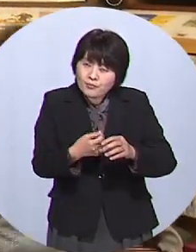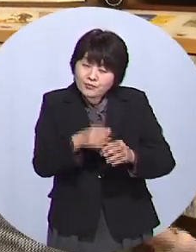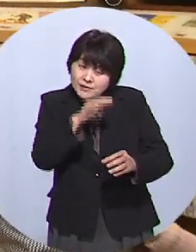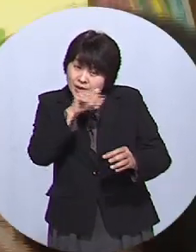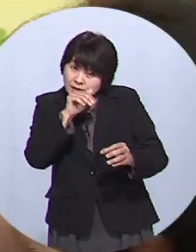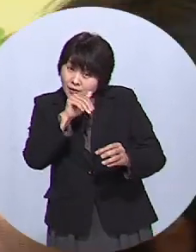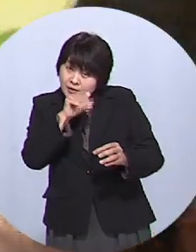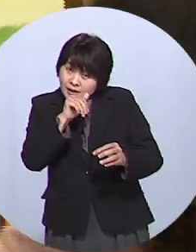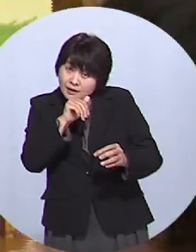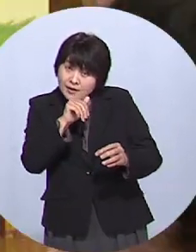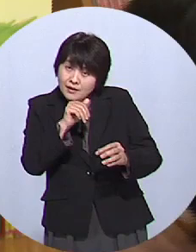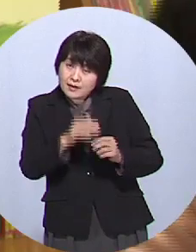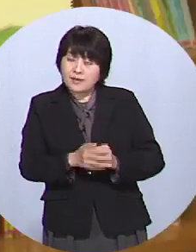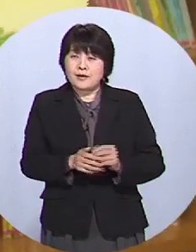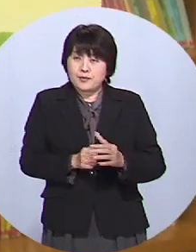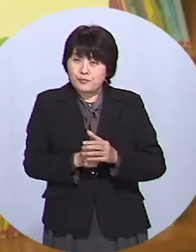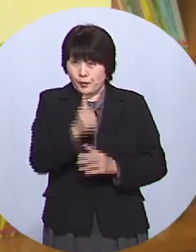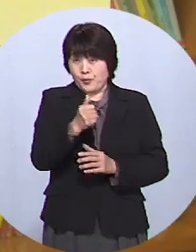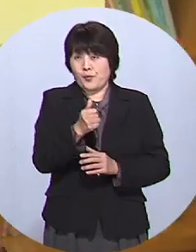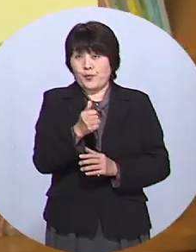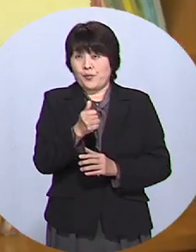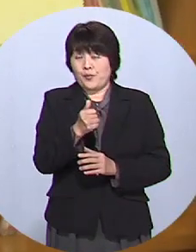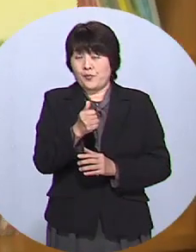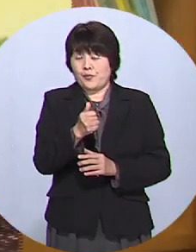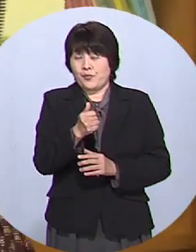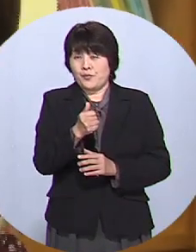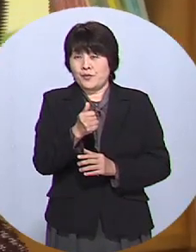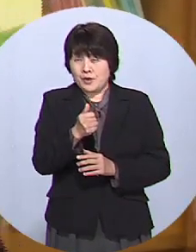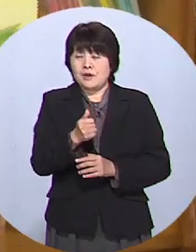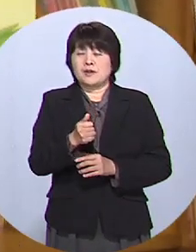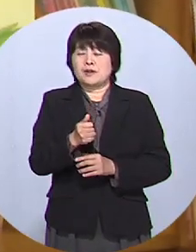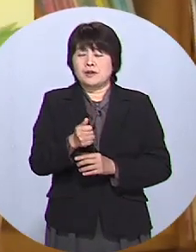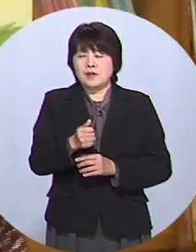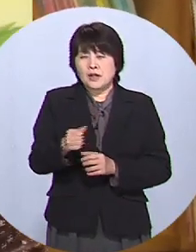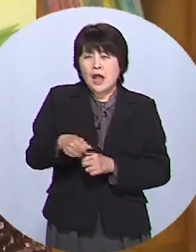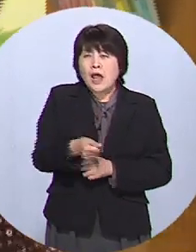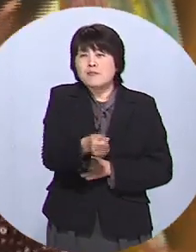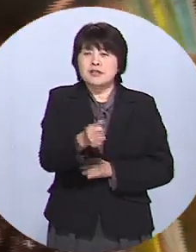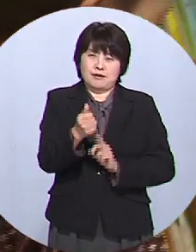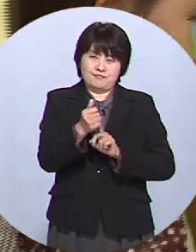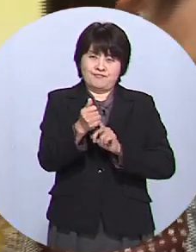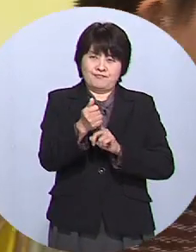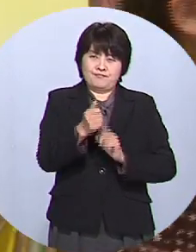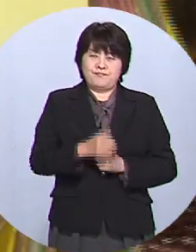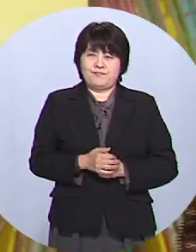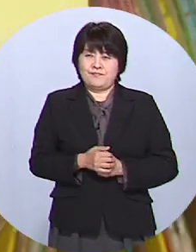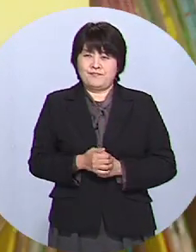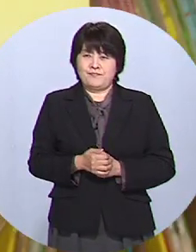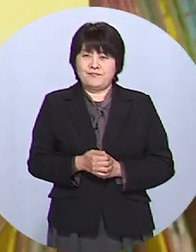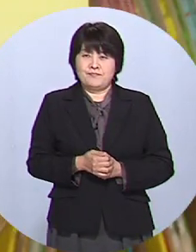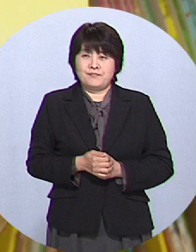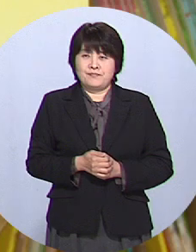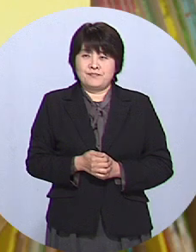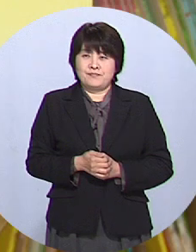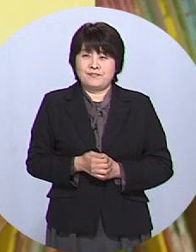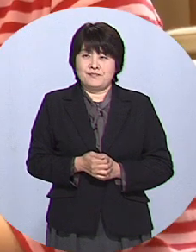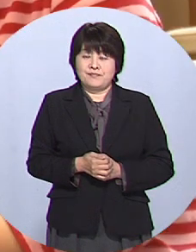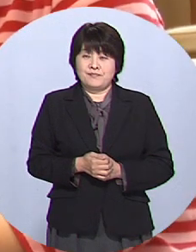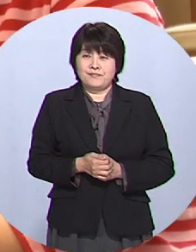で。はパカッと割れて、お次はヘビちゃんヘビ